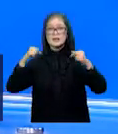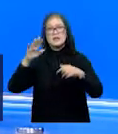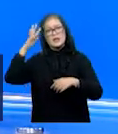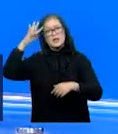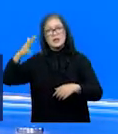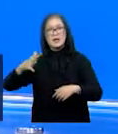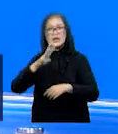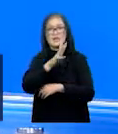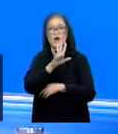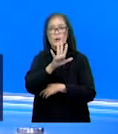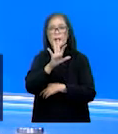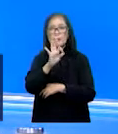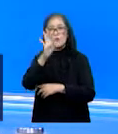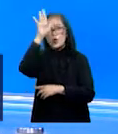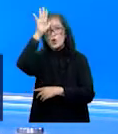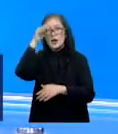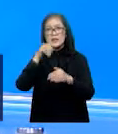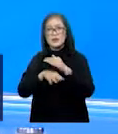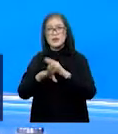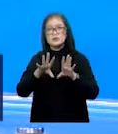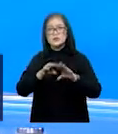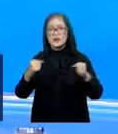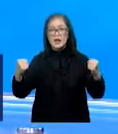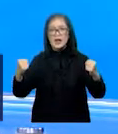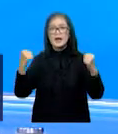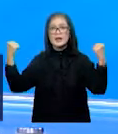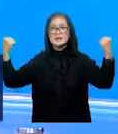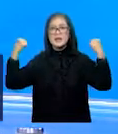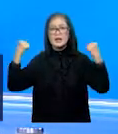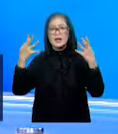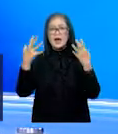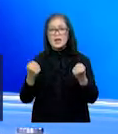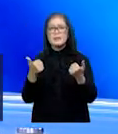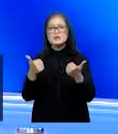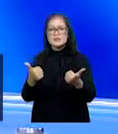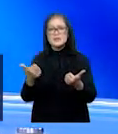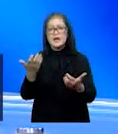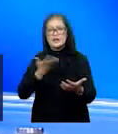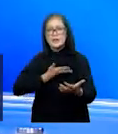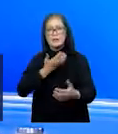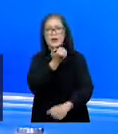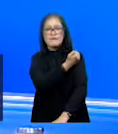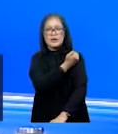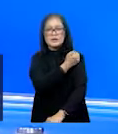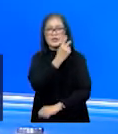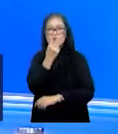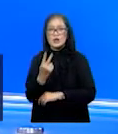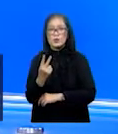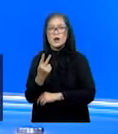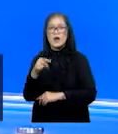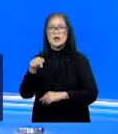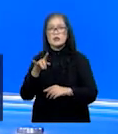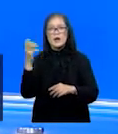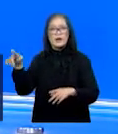termasuk tenaga kesehatan dan relawan diharapkan mendapatkan vaksin booster dosis kedua. Dan berikut laporan Yola Dwi Yanti beserta juru